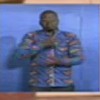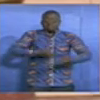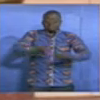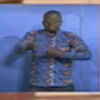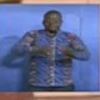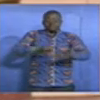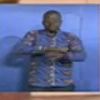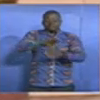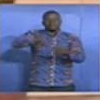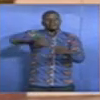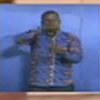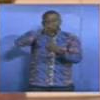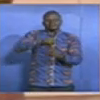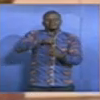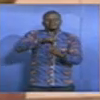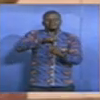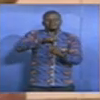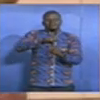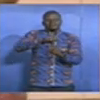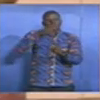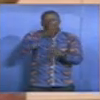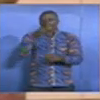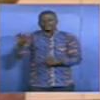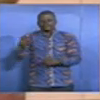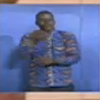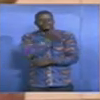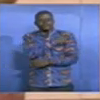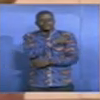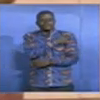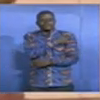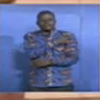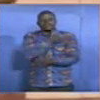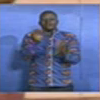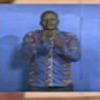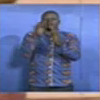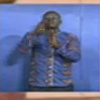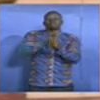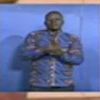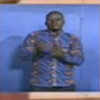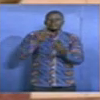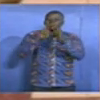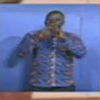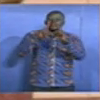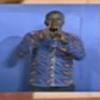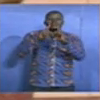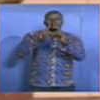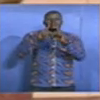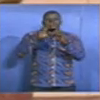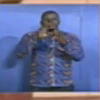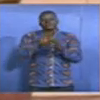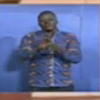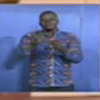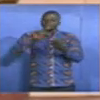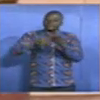situation au Burkina Faso, en Tunisie. Également, nous avons parlé notamment de l'amitié,